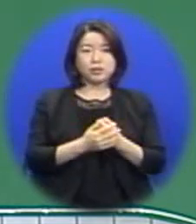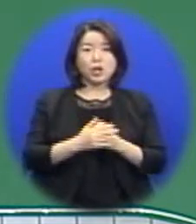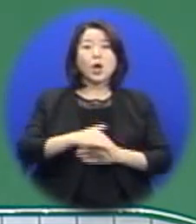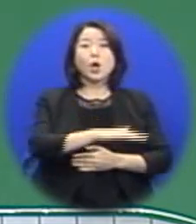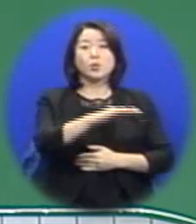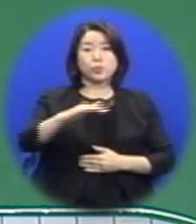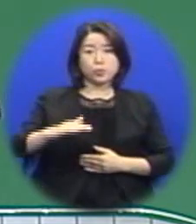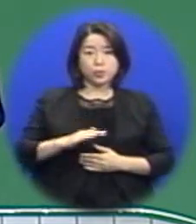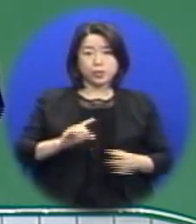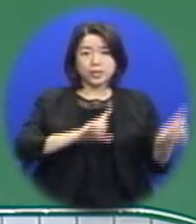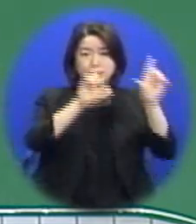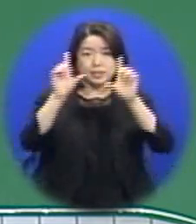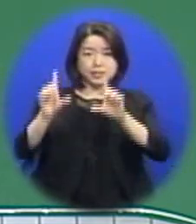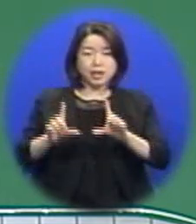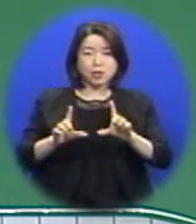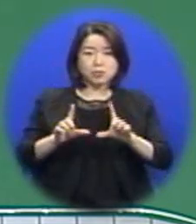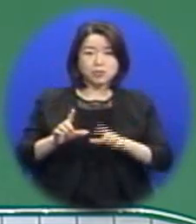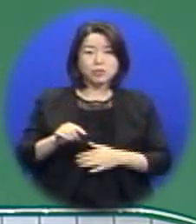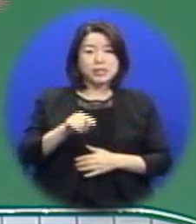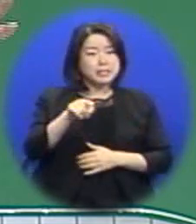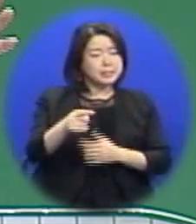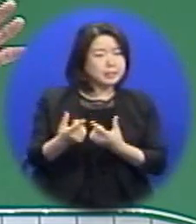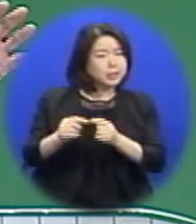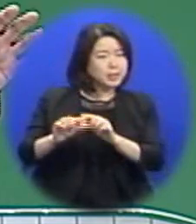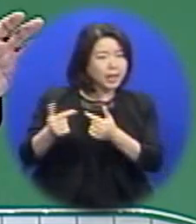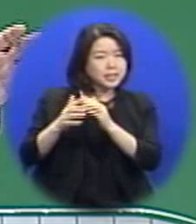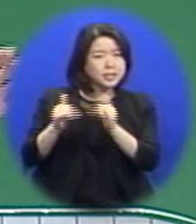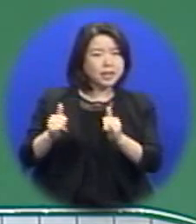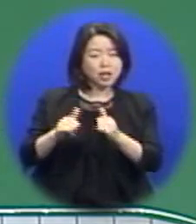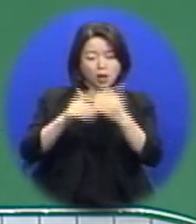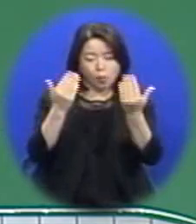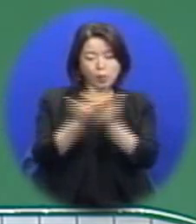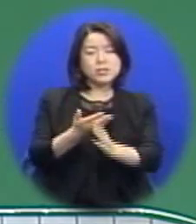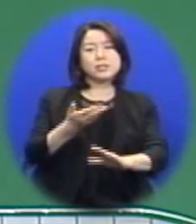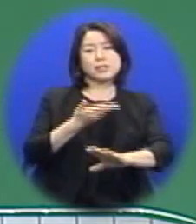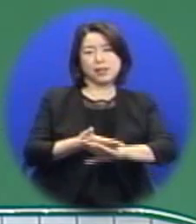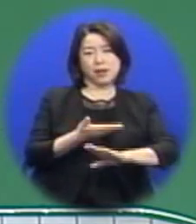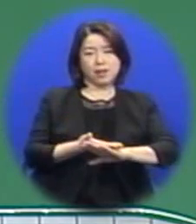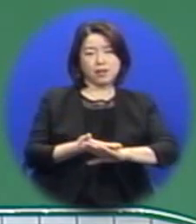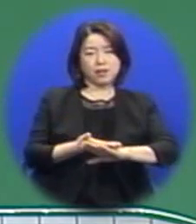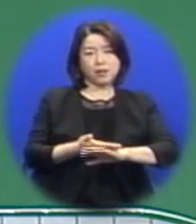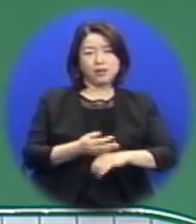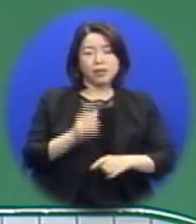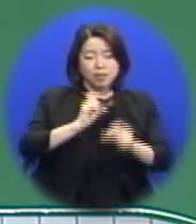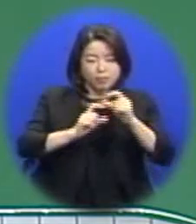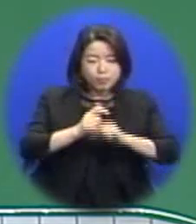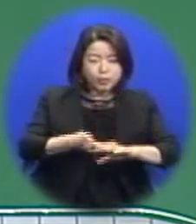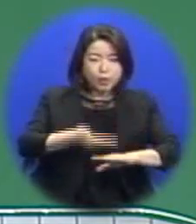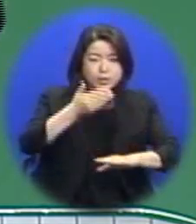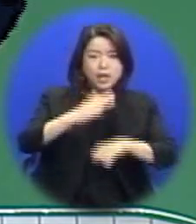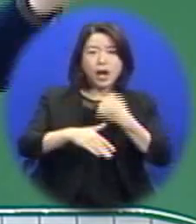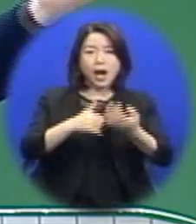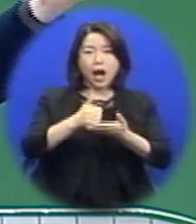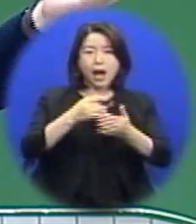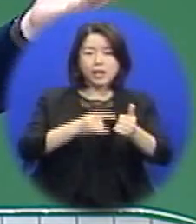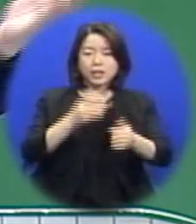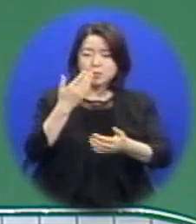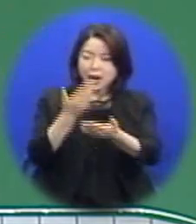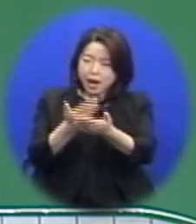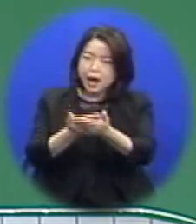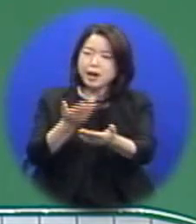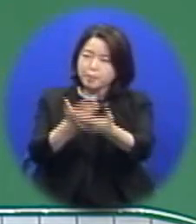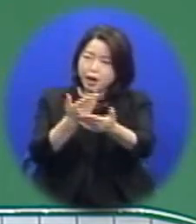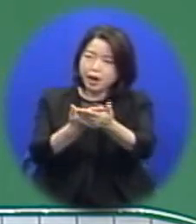우리의 삶은 그렇지 않은 사람과 완전히 다릅니다. 더 이상 하나님에게 뭘 해달라고 요구할 게